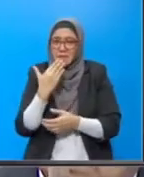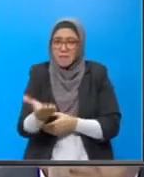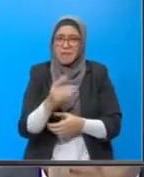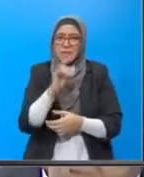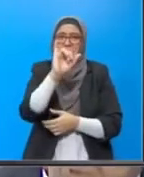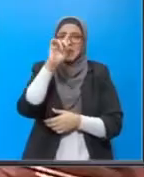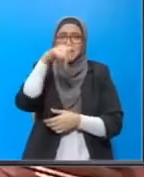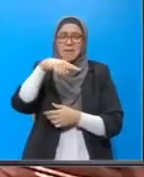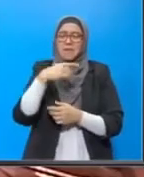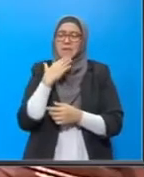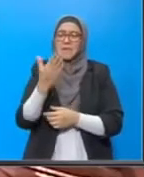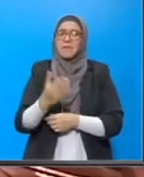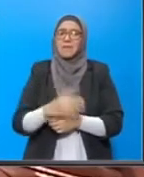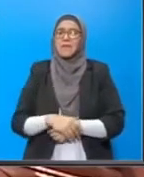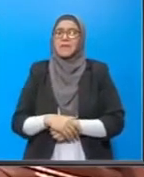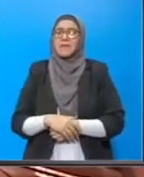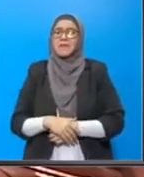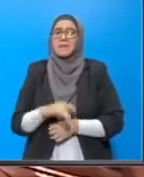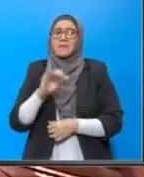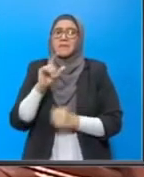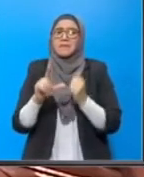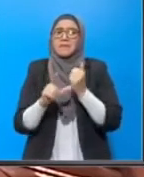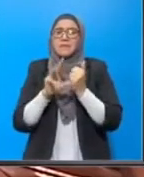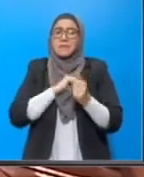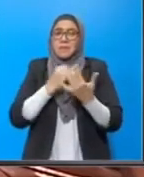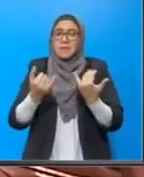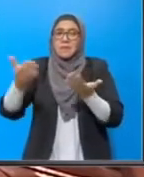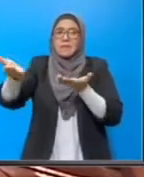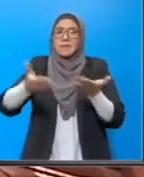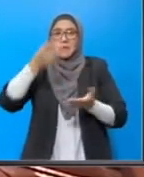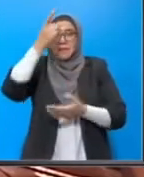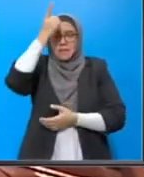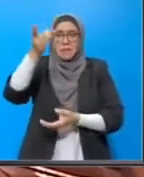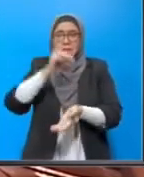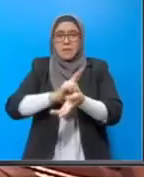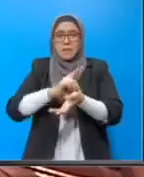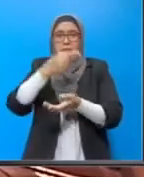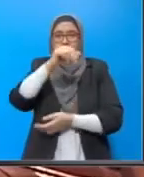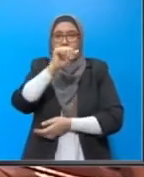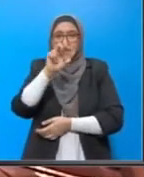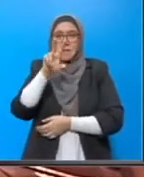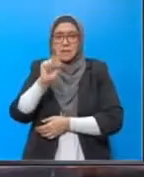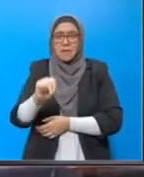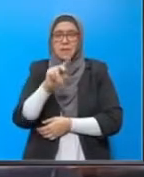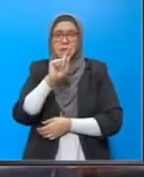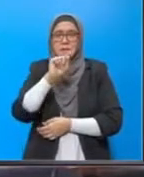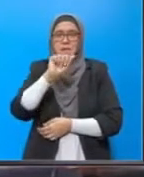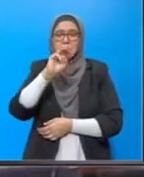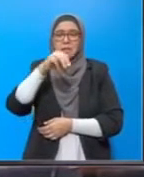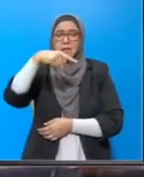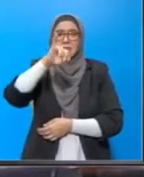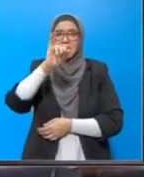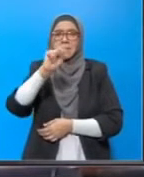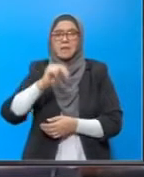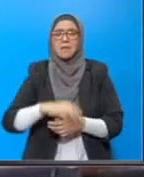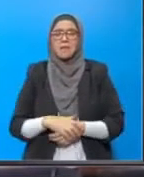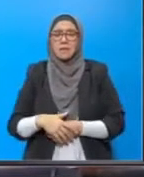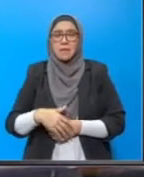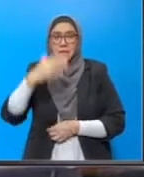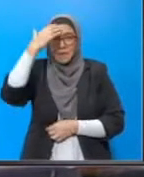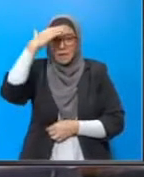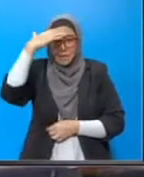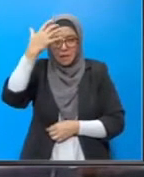gimana mcpatch styro Madoka Hasan bahrum Tampin salam